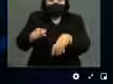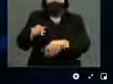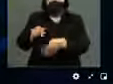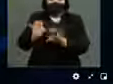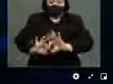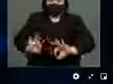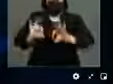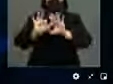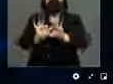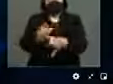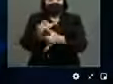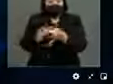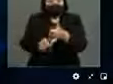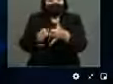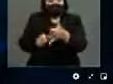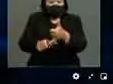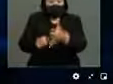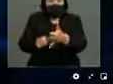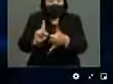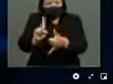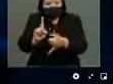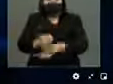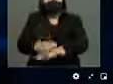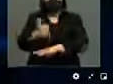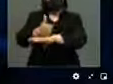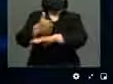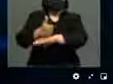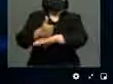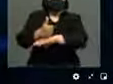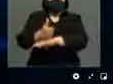คลสำคัญมากๆที่จะได้รวบรวม